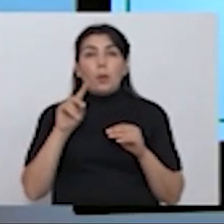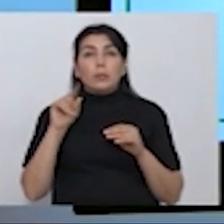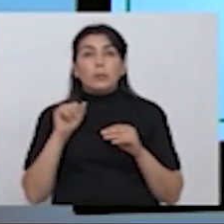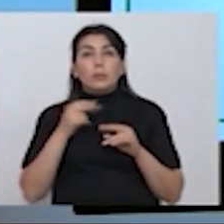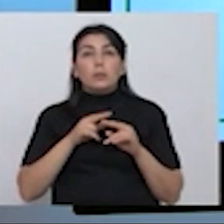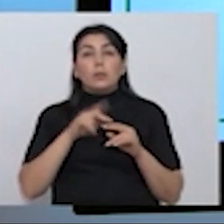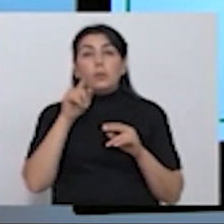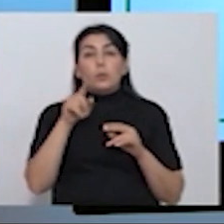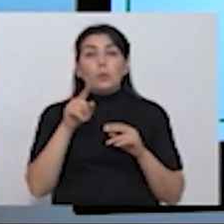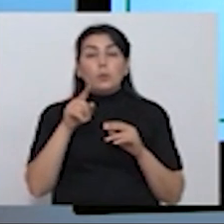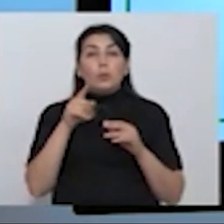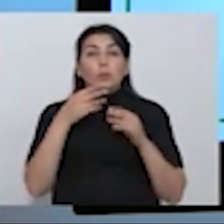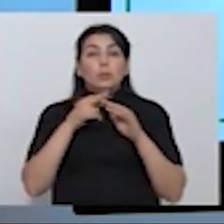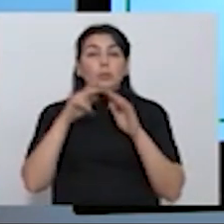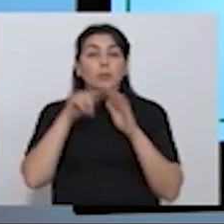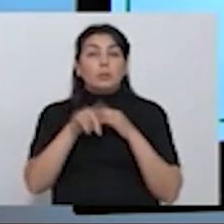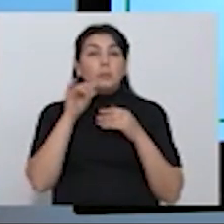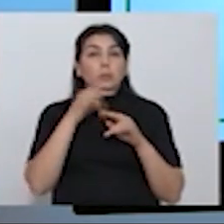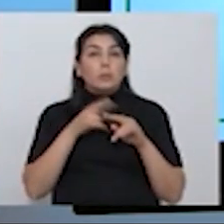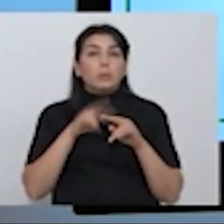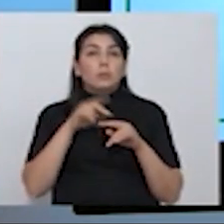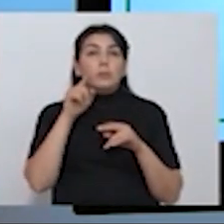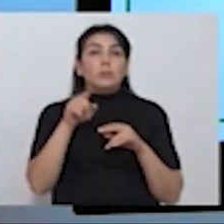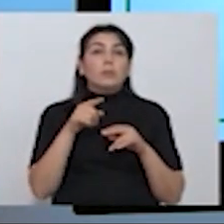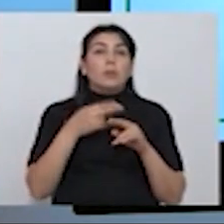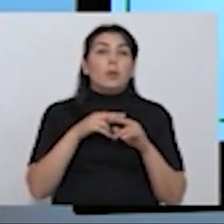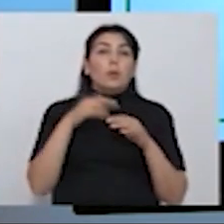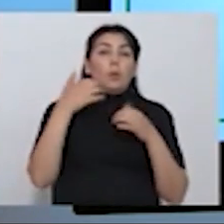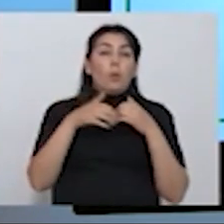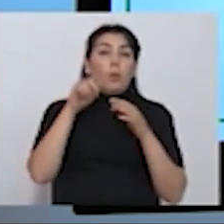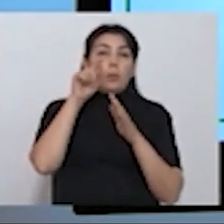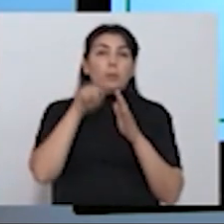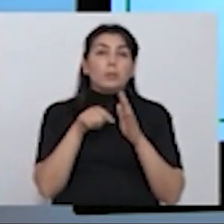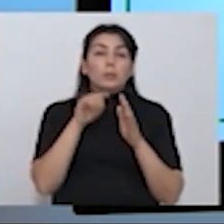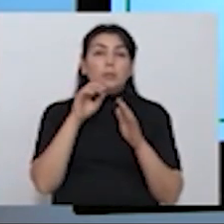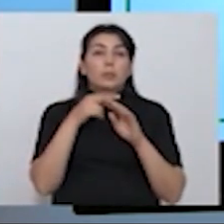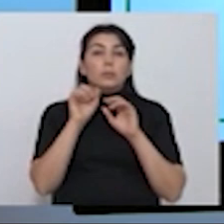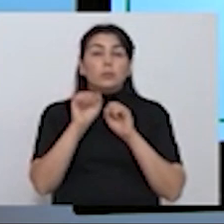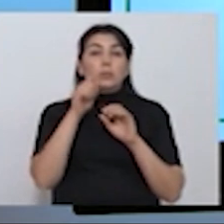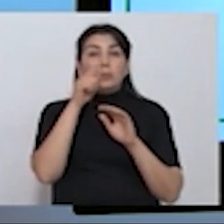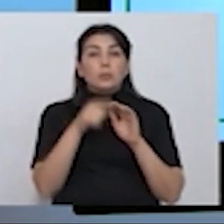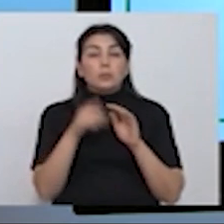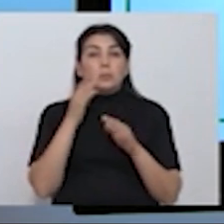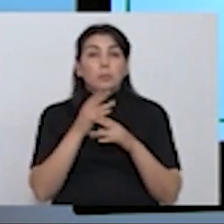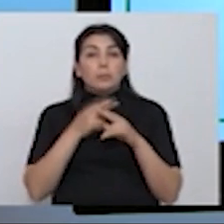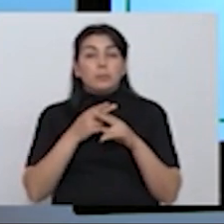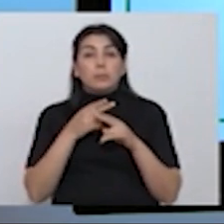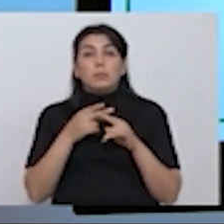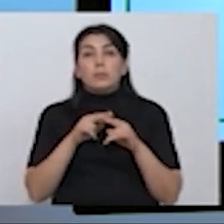uchun u botib kira olmaydi. Shuning uchun ularda o'rtasida sitoplazmatik to'siq paydo bo'ladi va